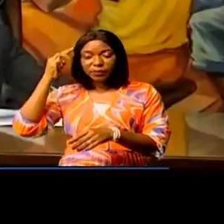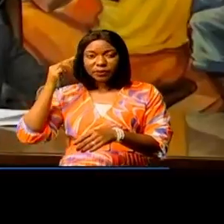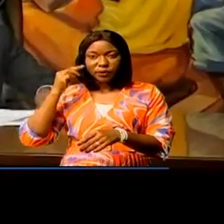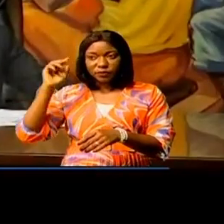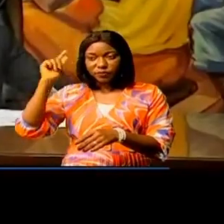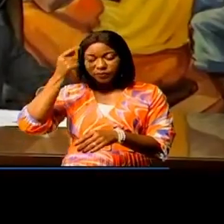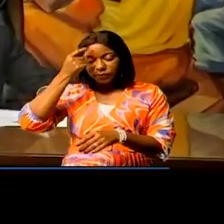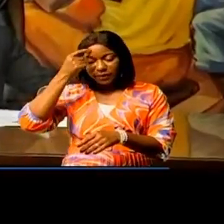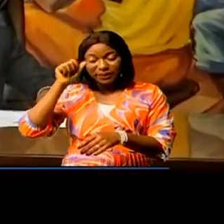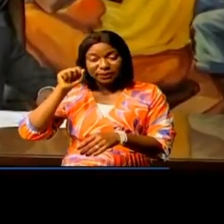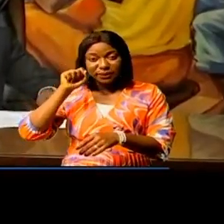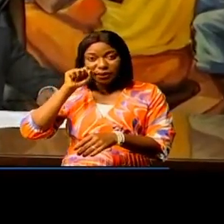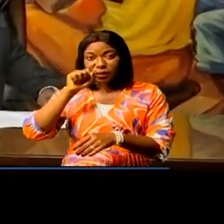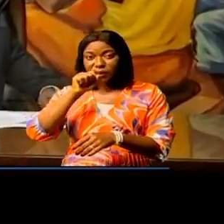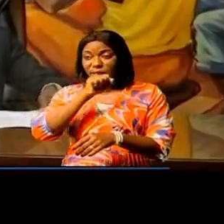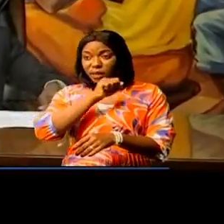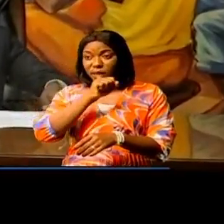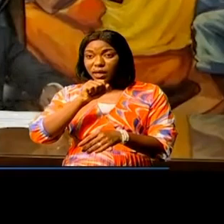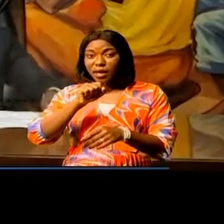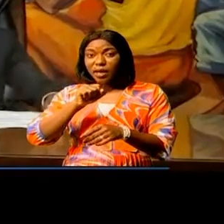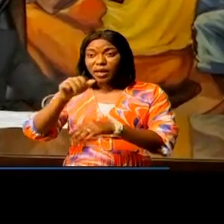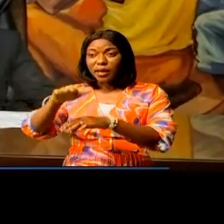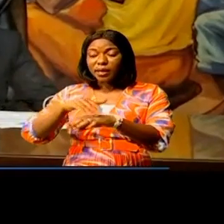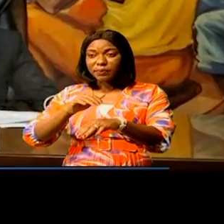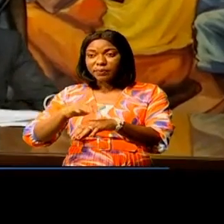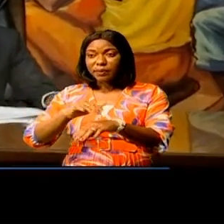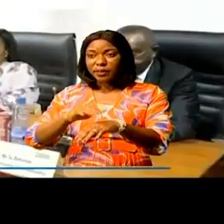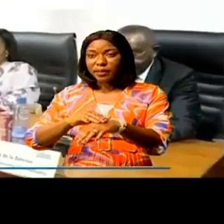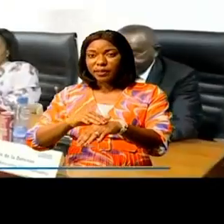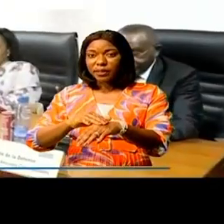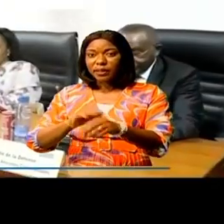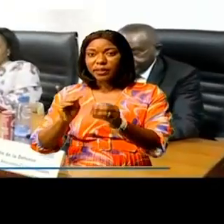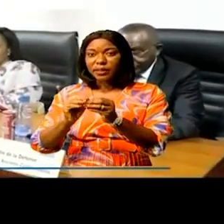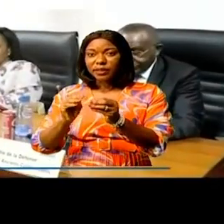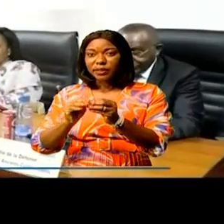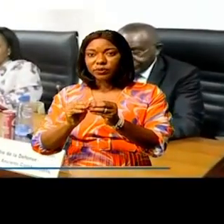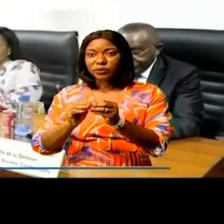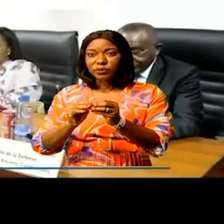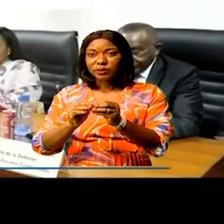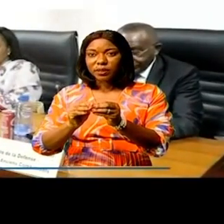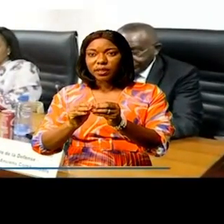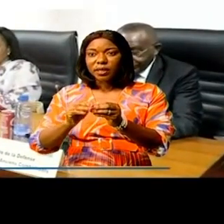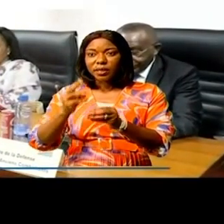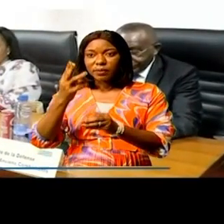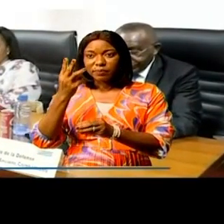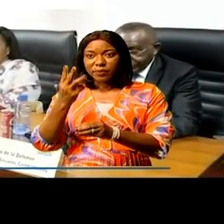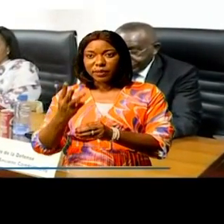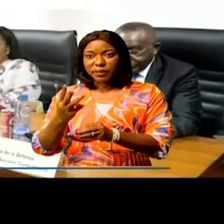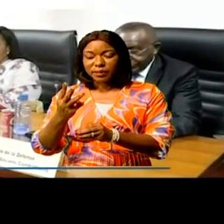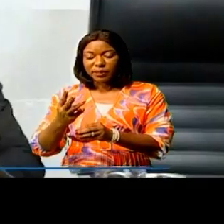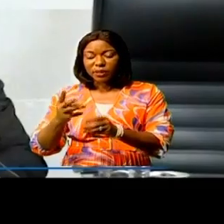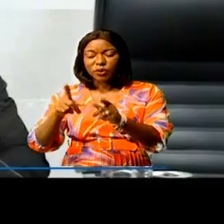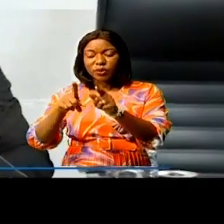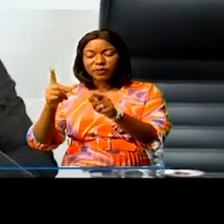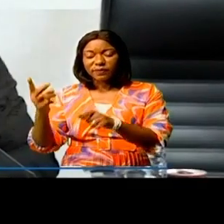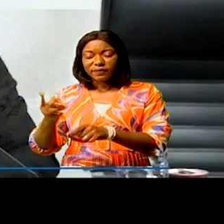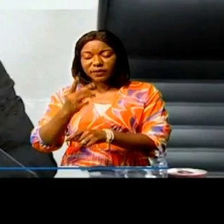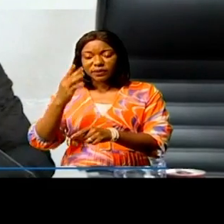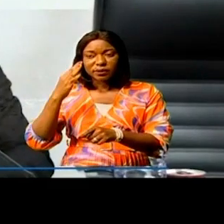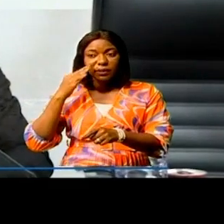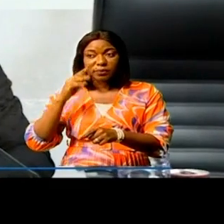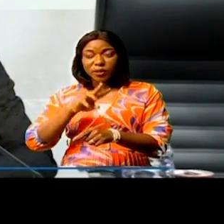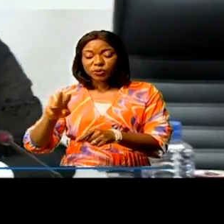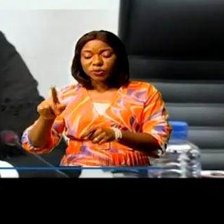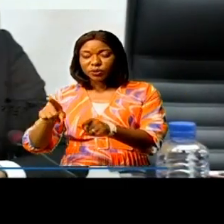Jean-Michel Samalukonde Kyenge, a convoqué une réunion de sécurité en urgence ce mercredi 25 mai 2022 pour